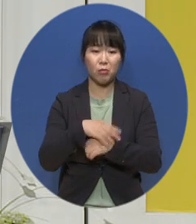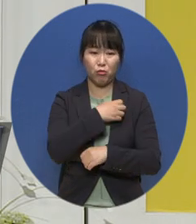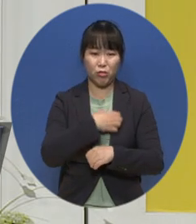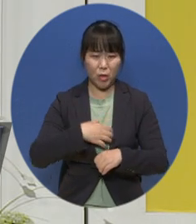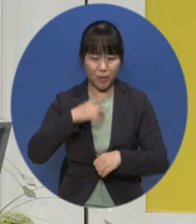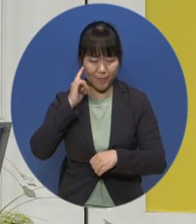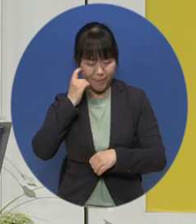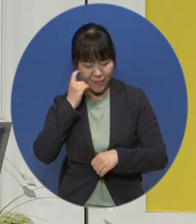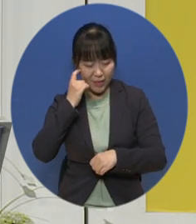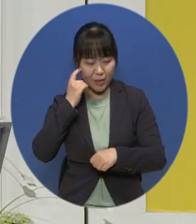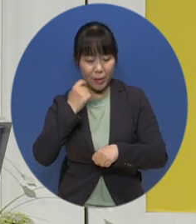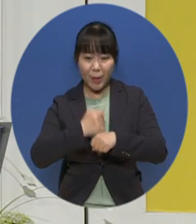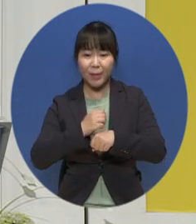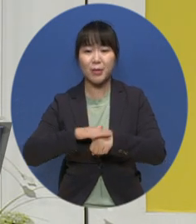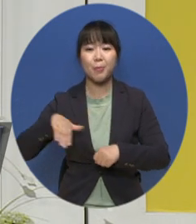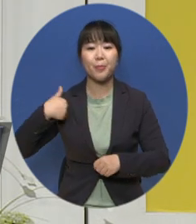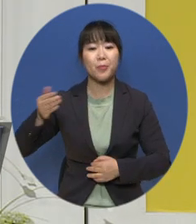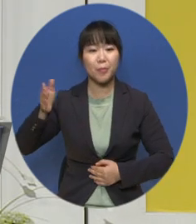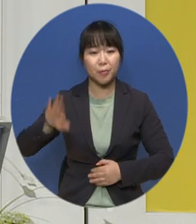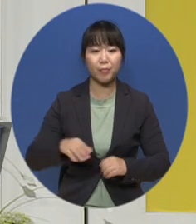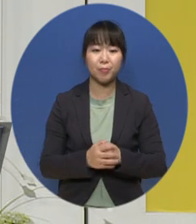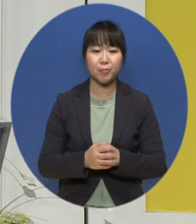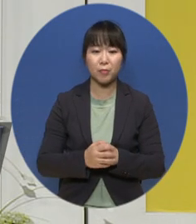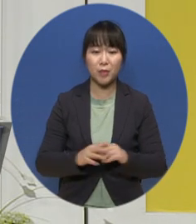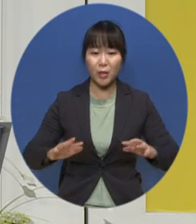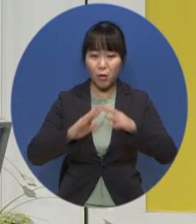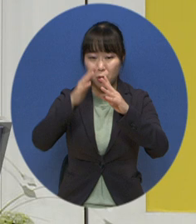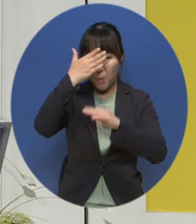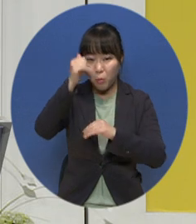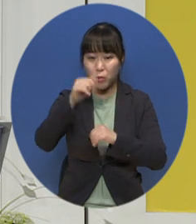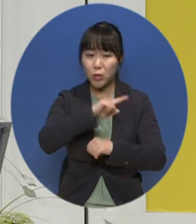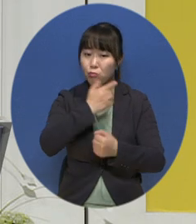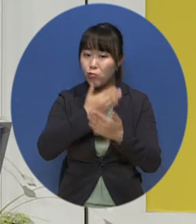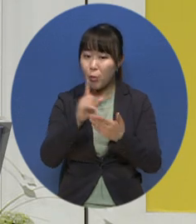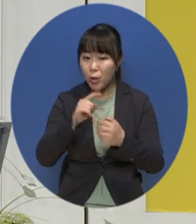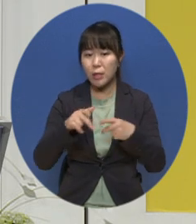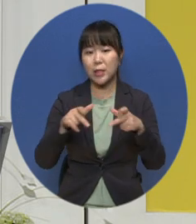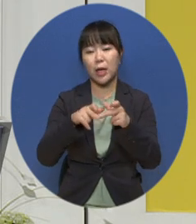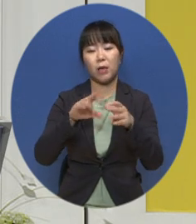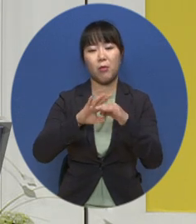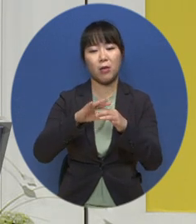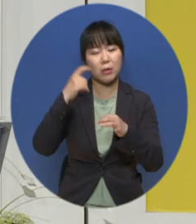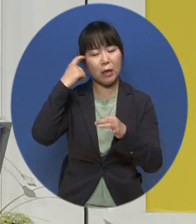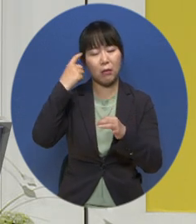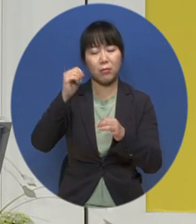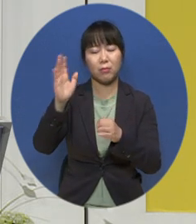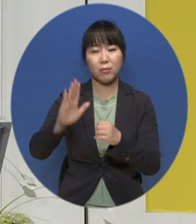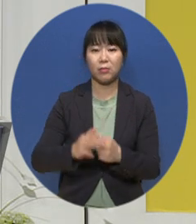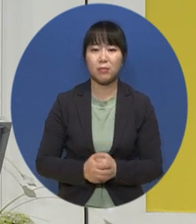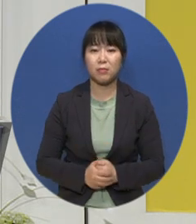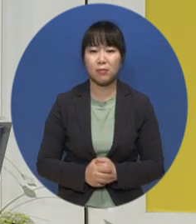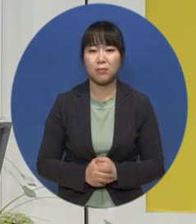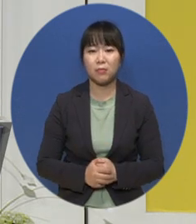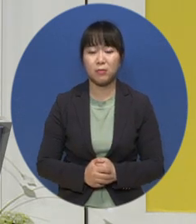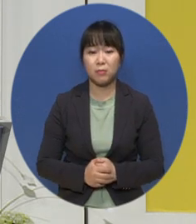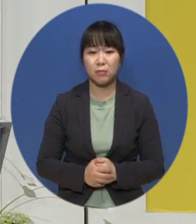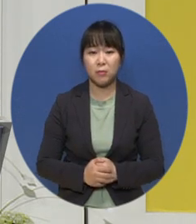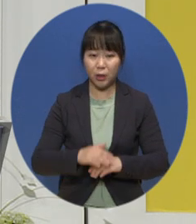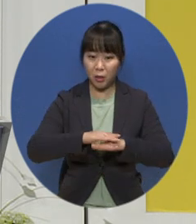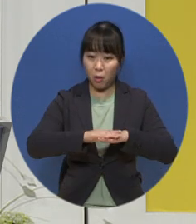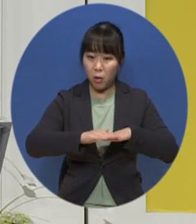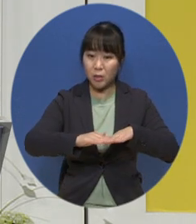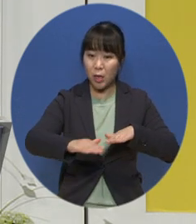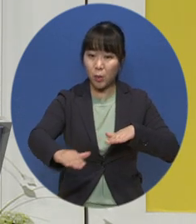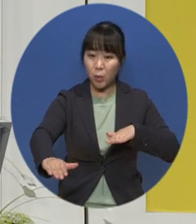모르죠 그런게 건설 본부는 말입니다 중요한 게 뭐임 장애를 하셨 너가 라 합니다 경사로 가지 가능하지